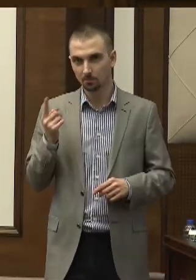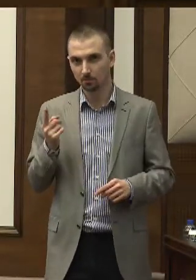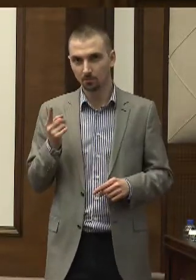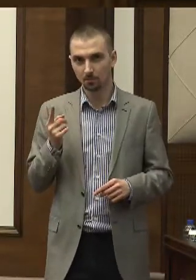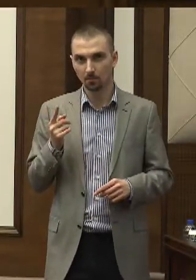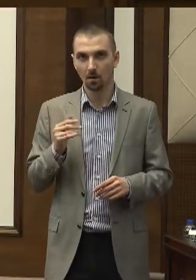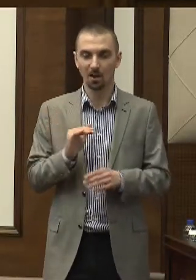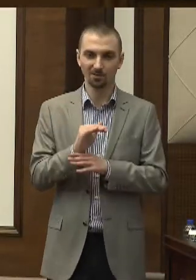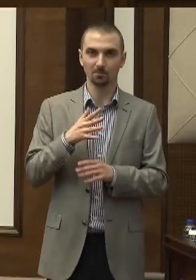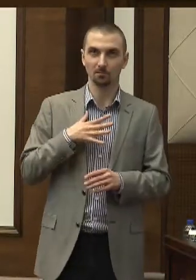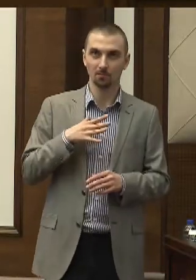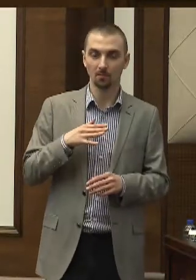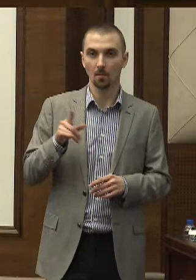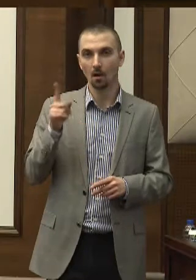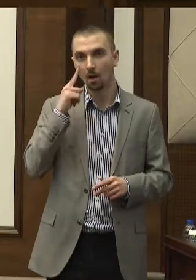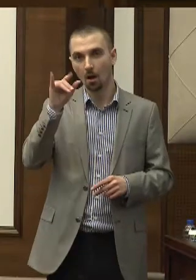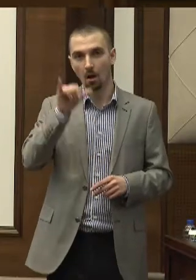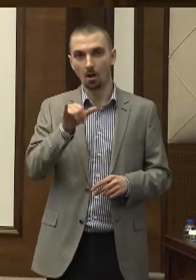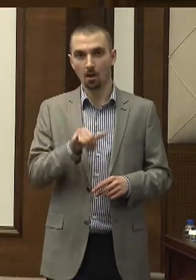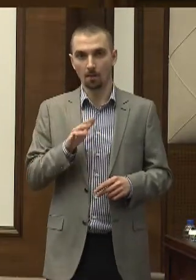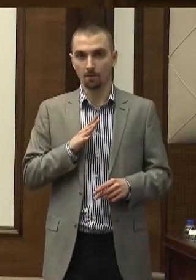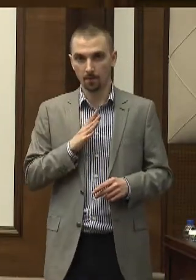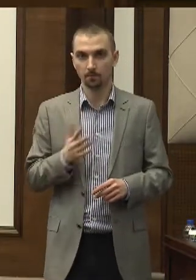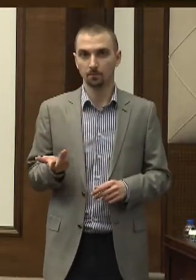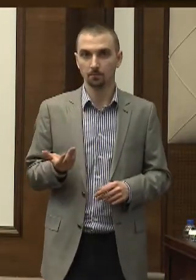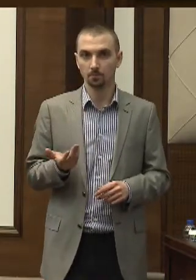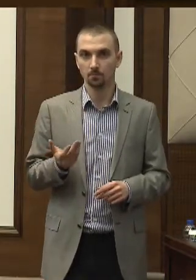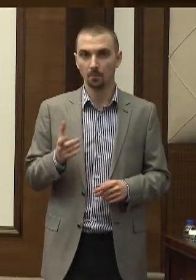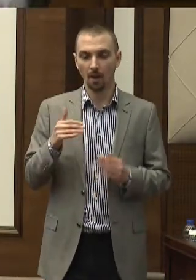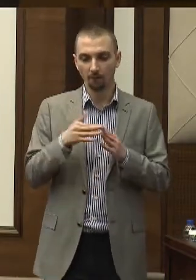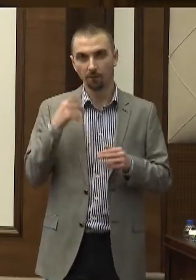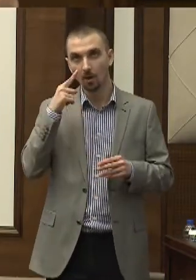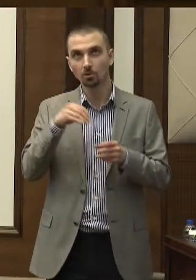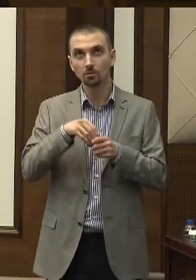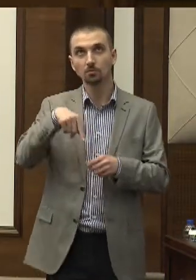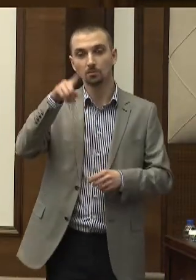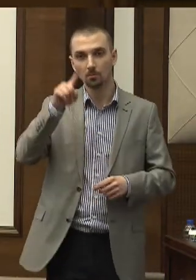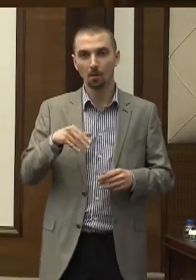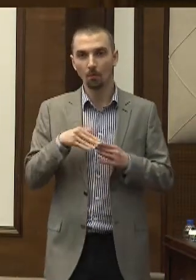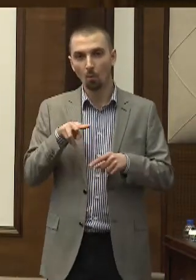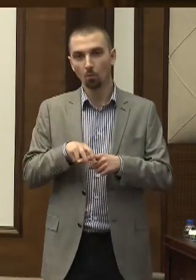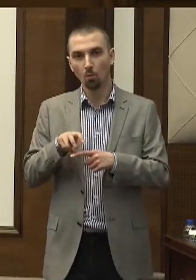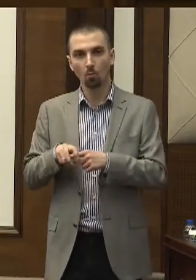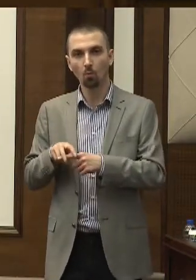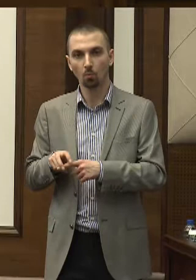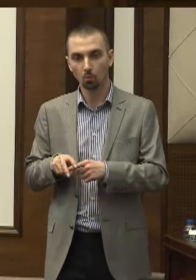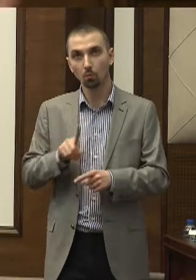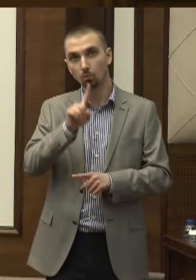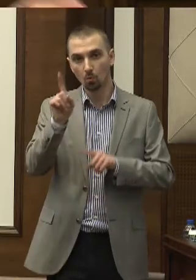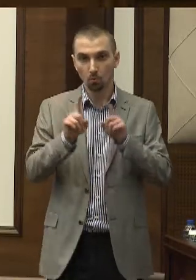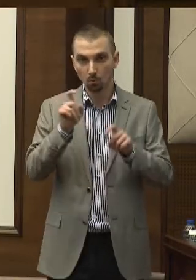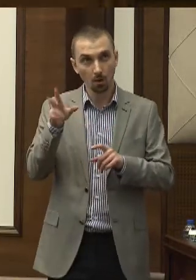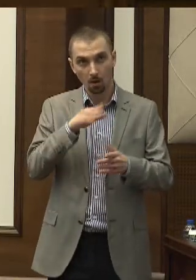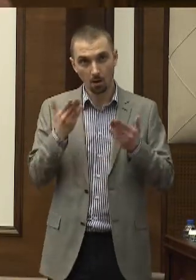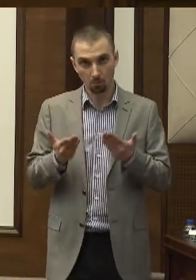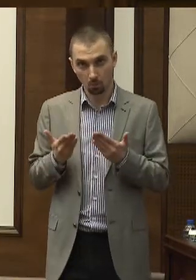orayı seçmişler. Önce onların hakları var. Orada yaşamak üzere karar vermiş, para vermiş, dairesini almış. Sağını,